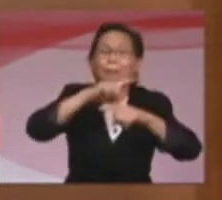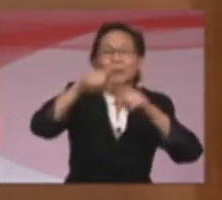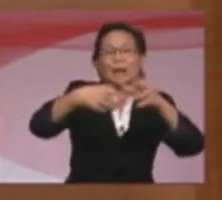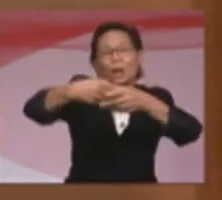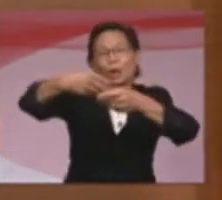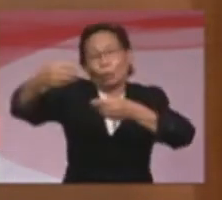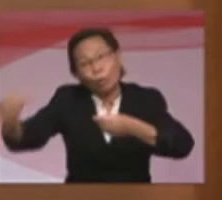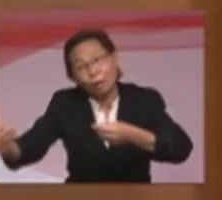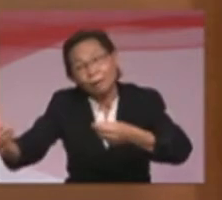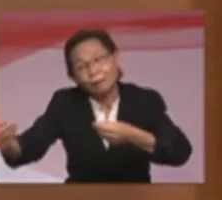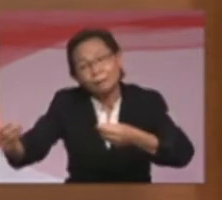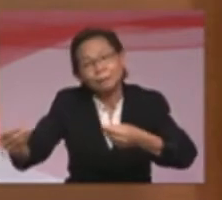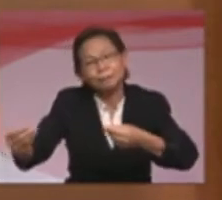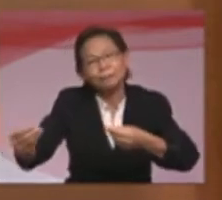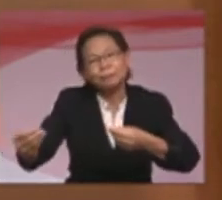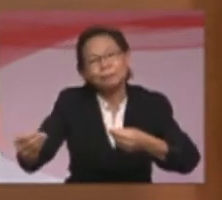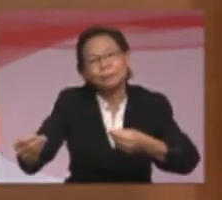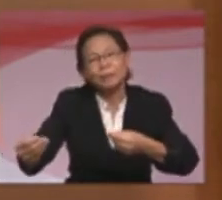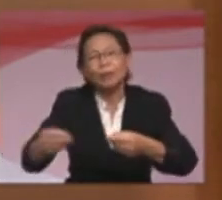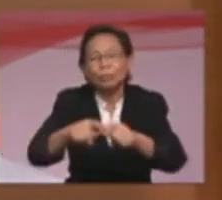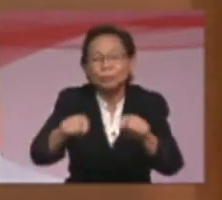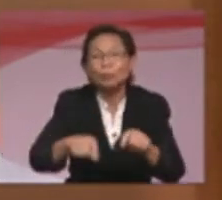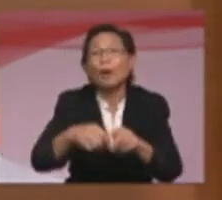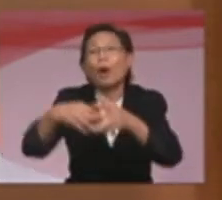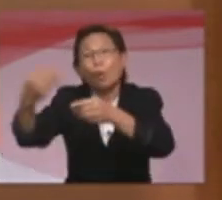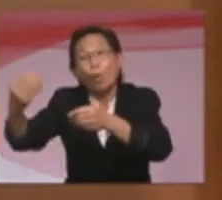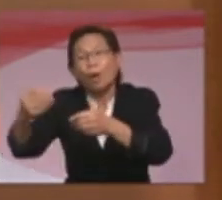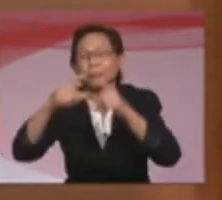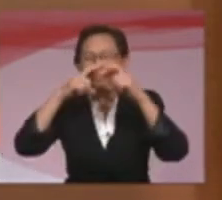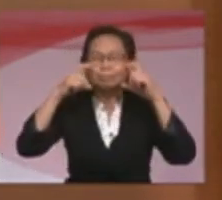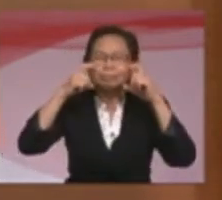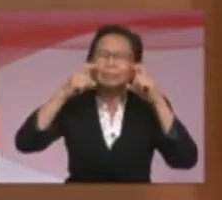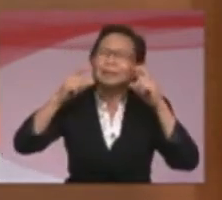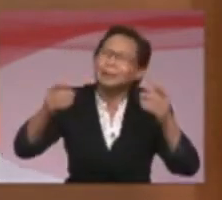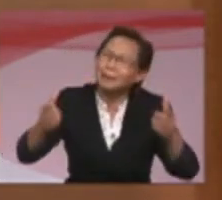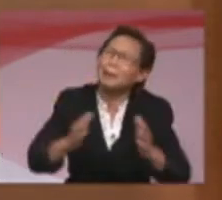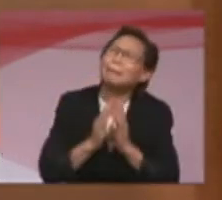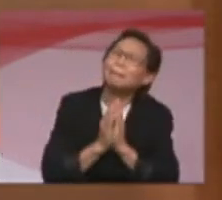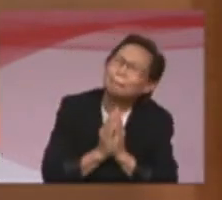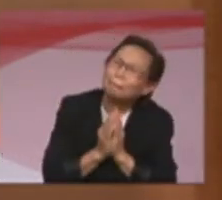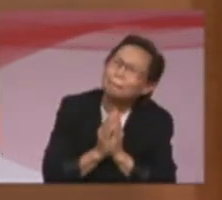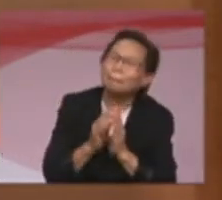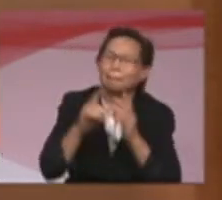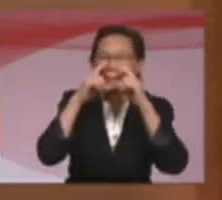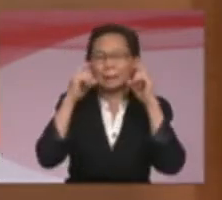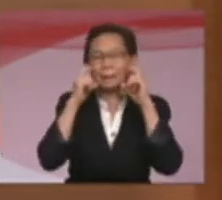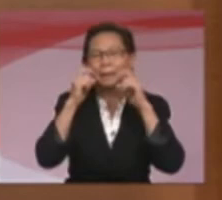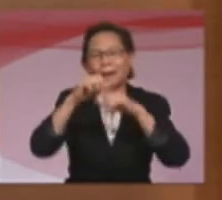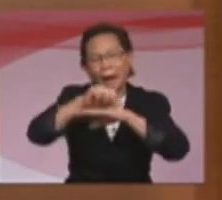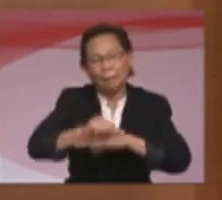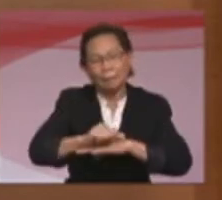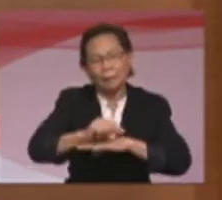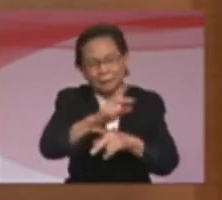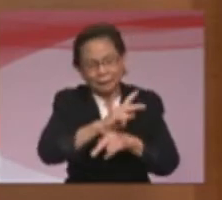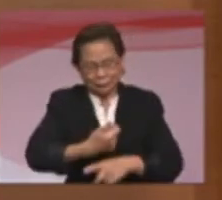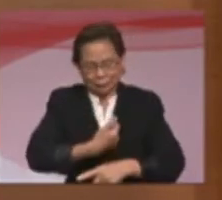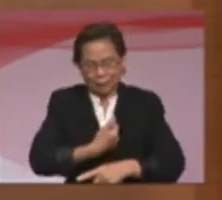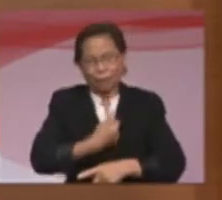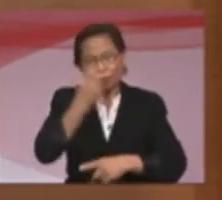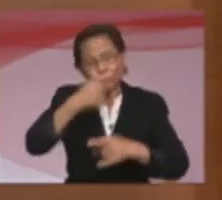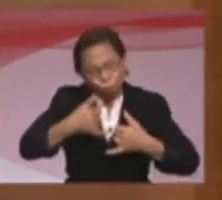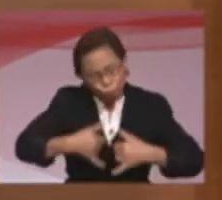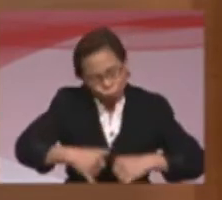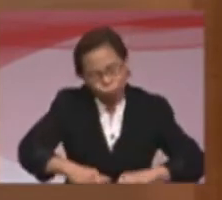keluar dan berada di tempat-tempat awam. Jadi amalkan kawalan kendiri untuk